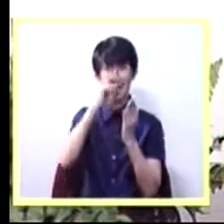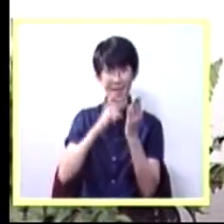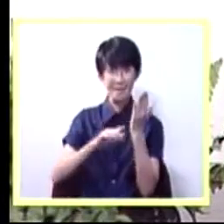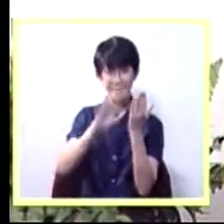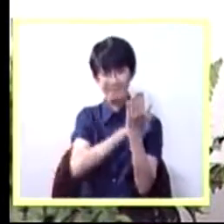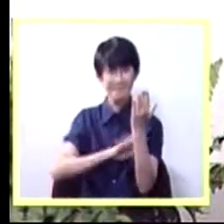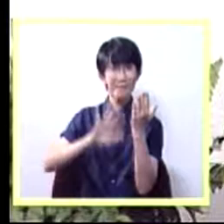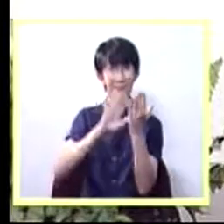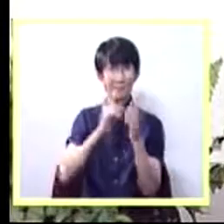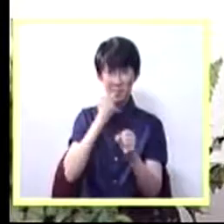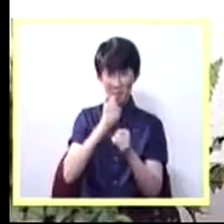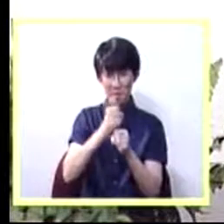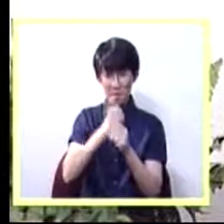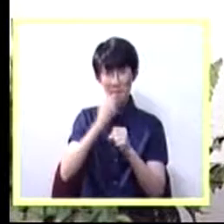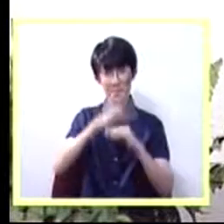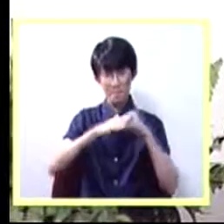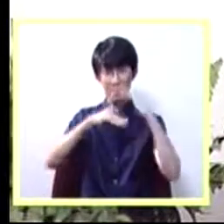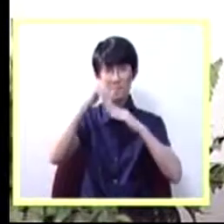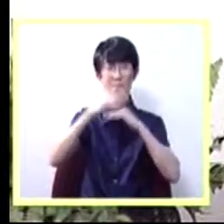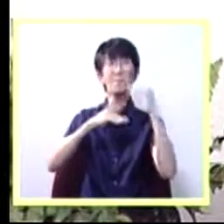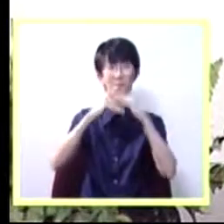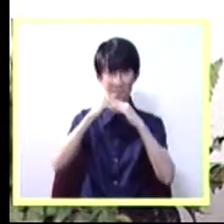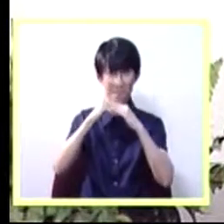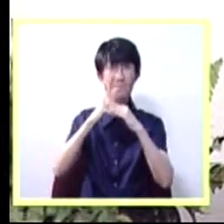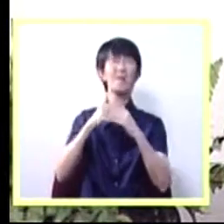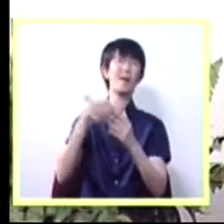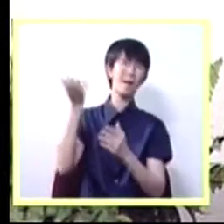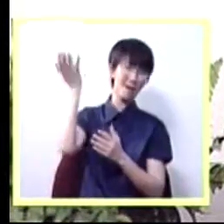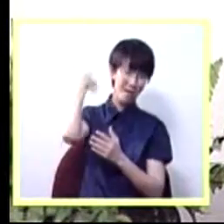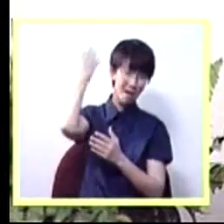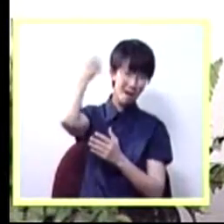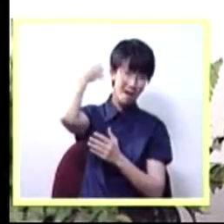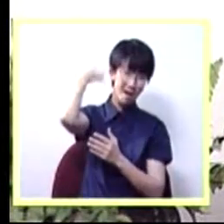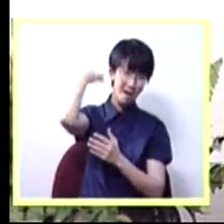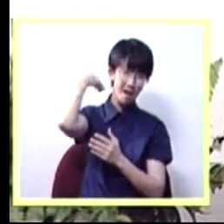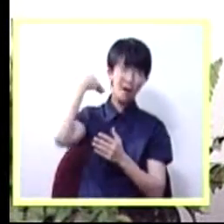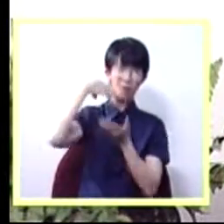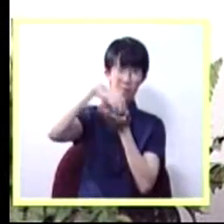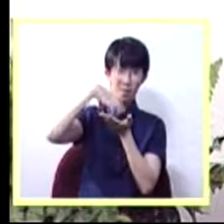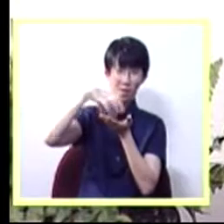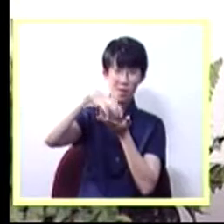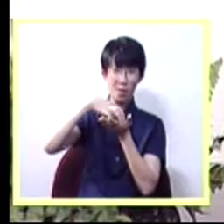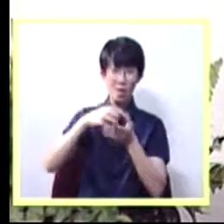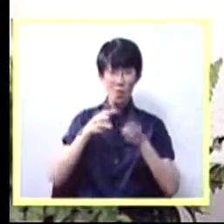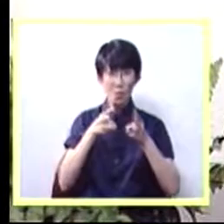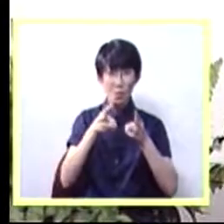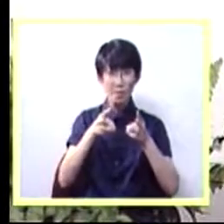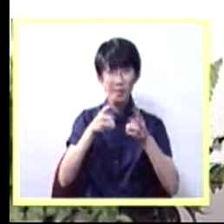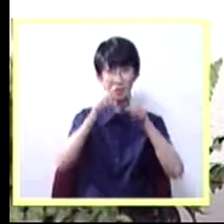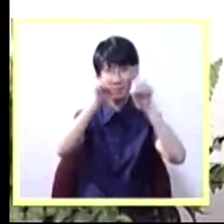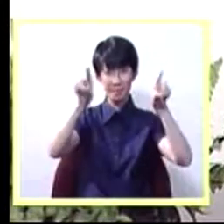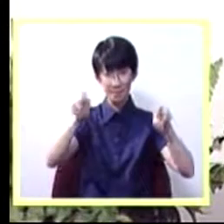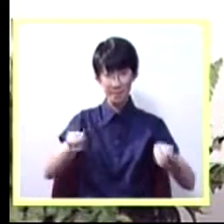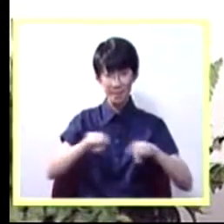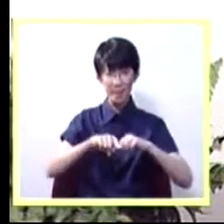ัสดีค่ะคุณผู้ชมทราบกันดีอยู่แล้วนะคะว่าในประเทศไทยเรามีคนไทยประกอบอาชีพก่อสร้างอยู่ไม่น้อยทีเดียวคราว